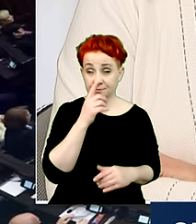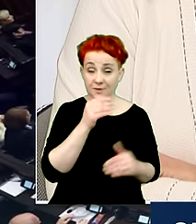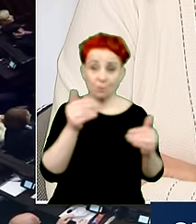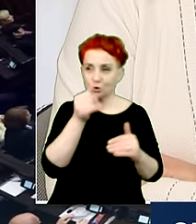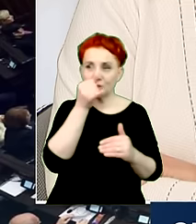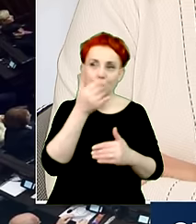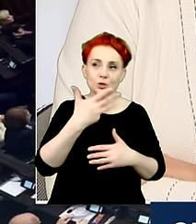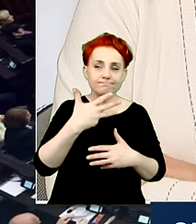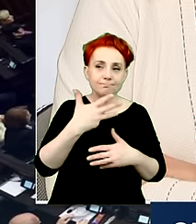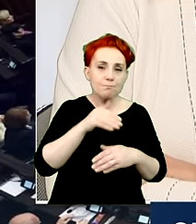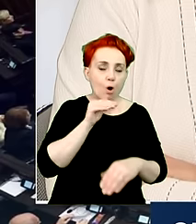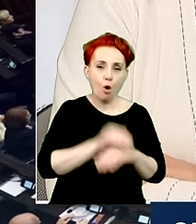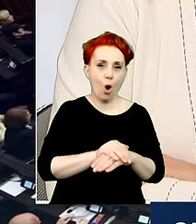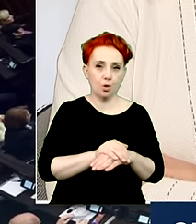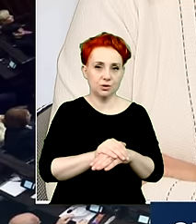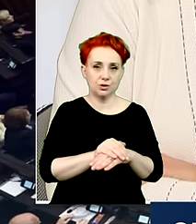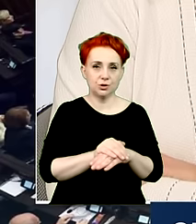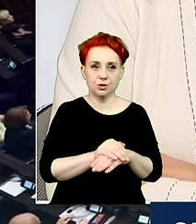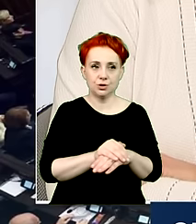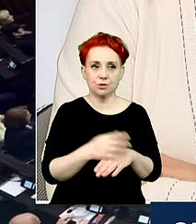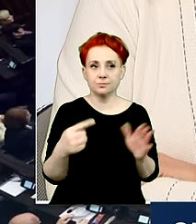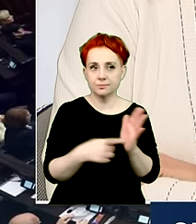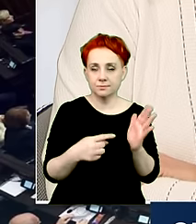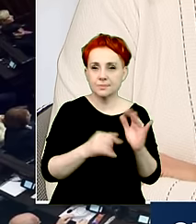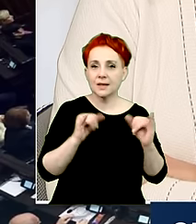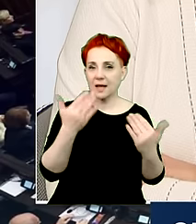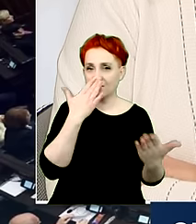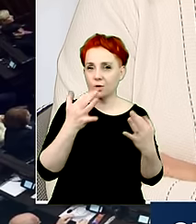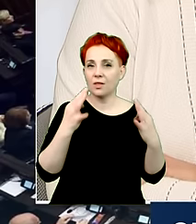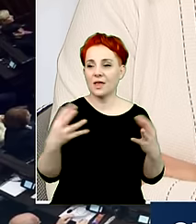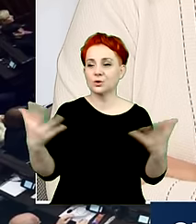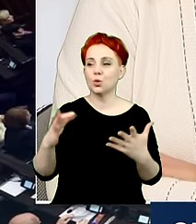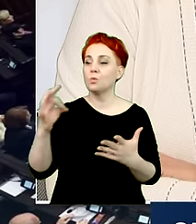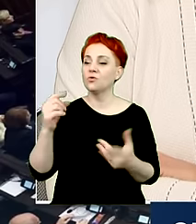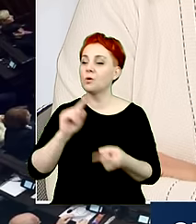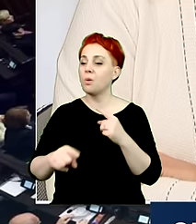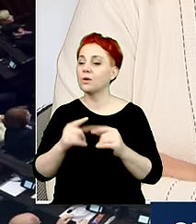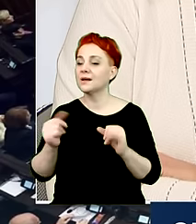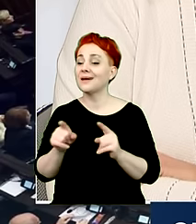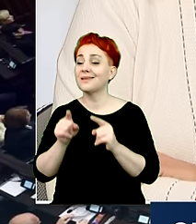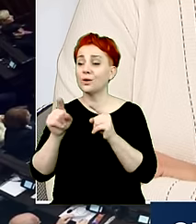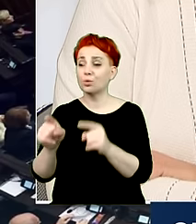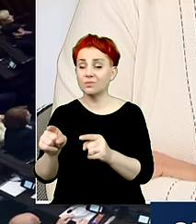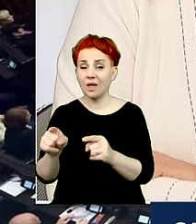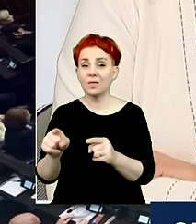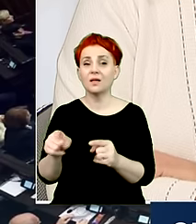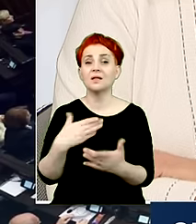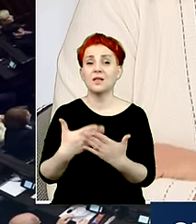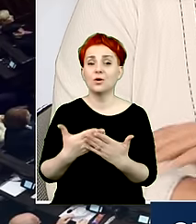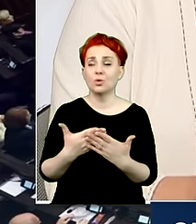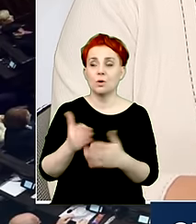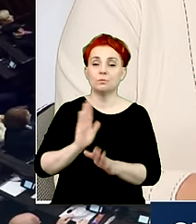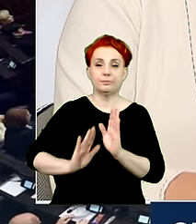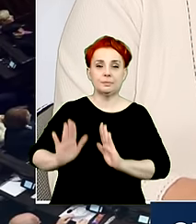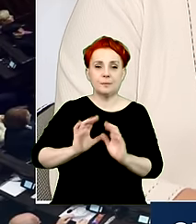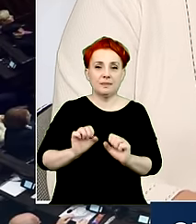z własnym, znaczy pogodzić się z tym, jaka jest linia polityczna klubu, no i pewnie uniknął dużych napięć emocjonalnych ze